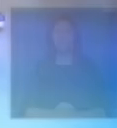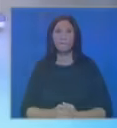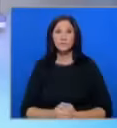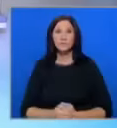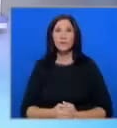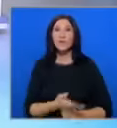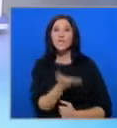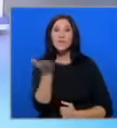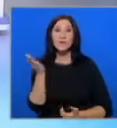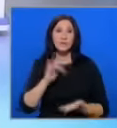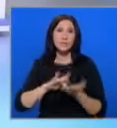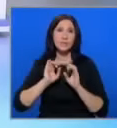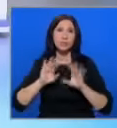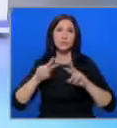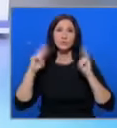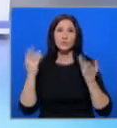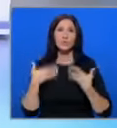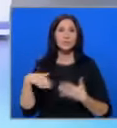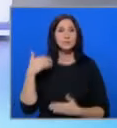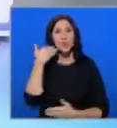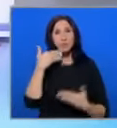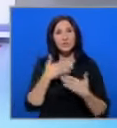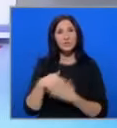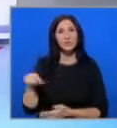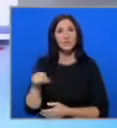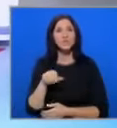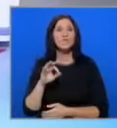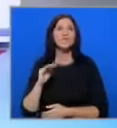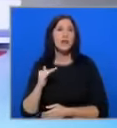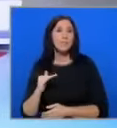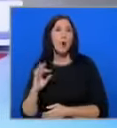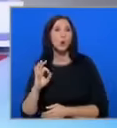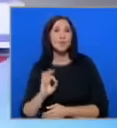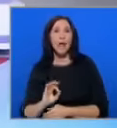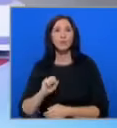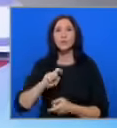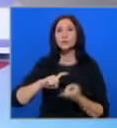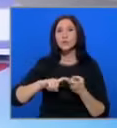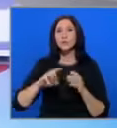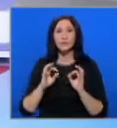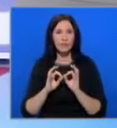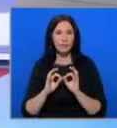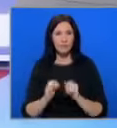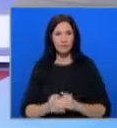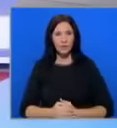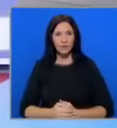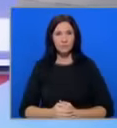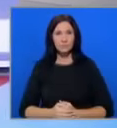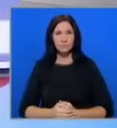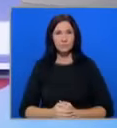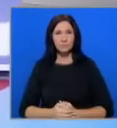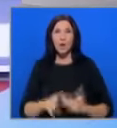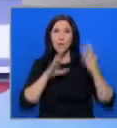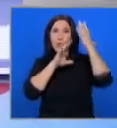Вие сте с централните новини по света и у нас. Добър вечер, аз съм Филип Огнянова. На 25 септември понеделник, здравейте, аз съм Костадин